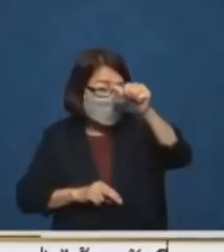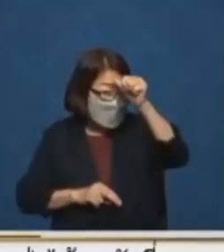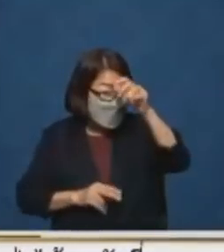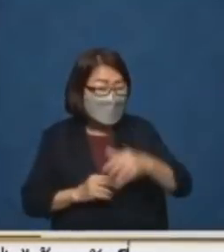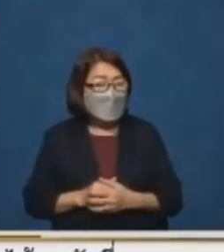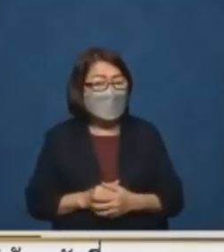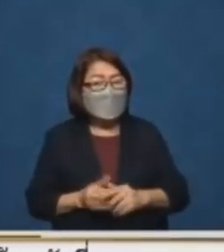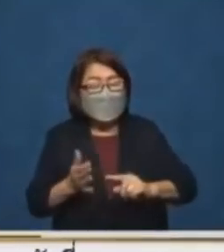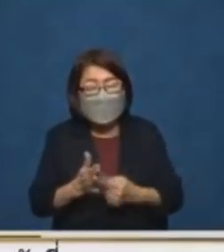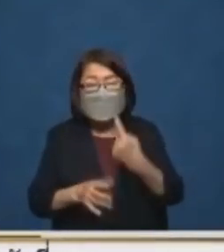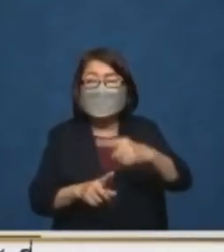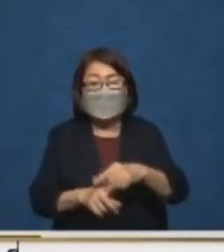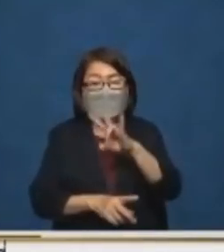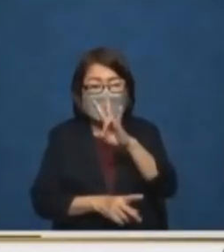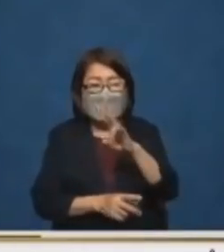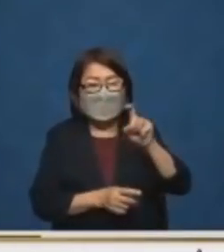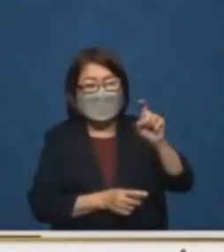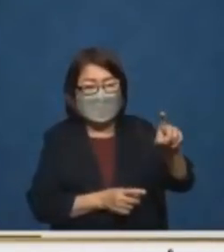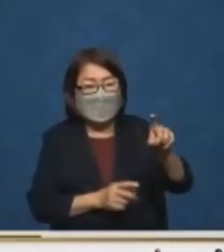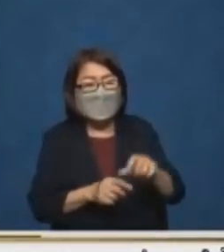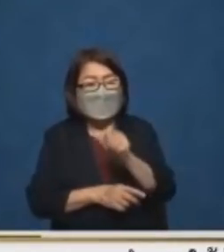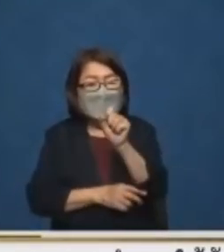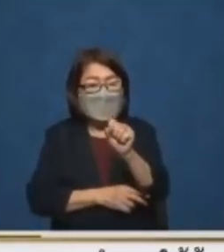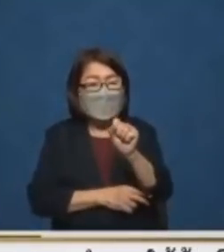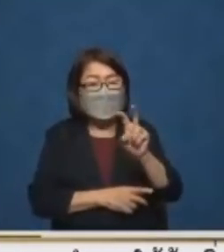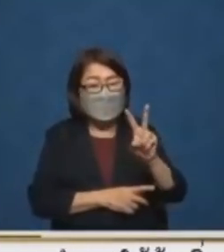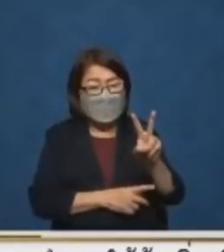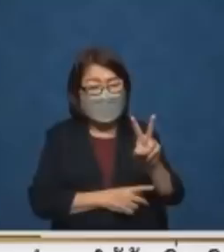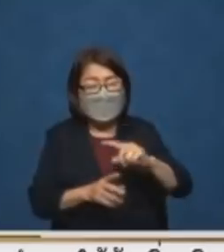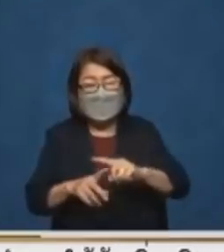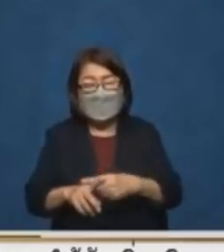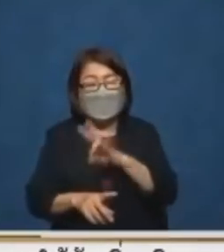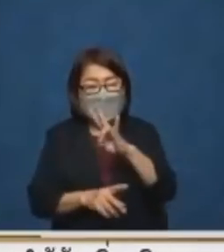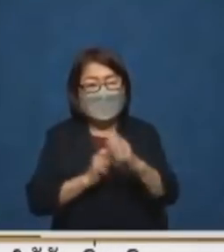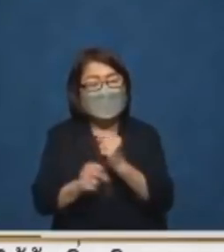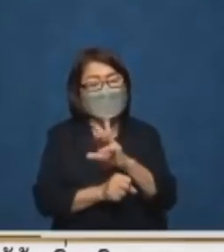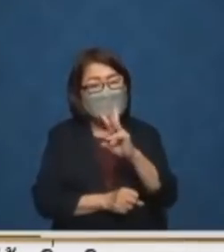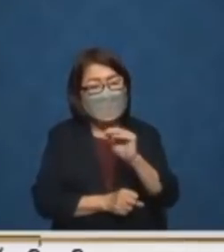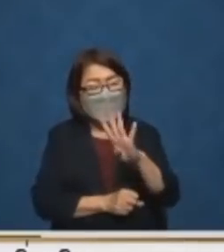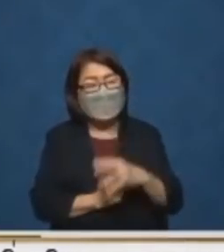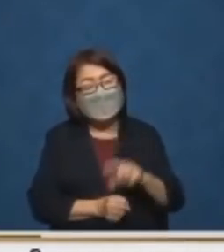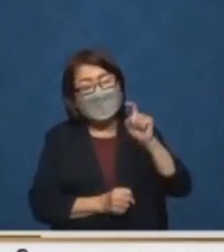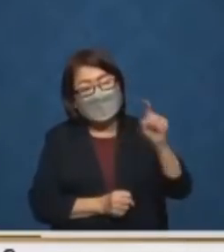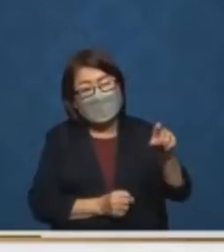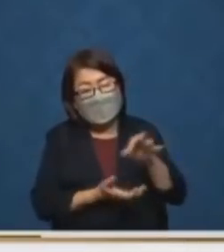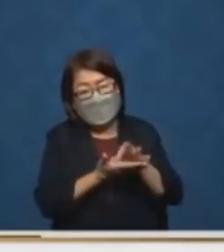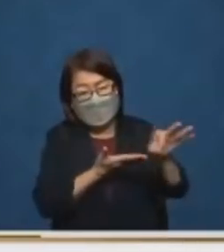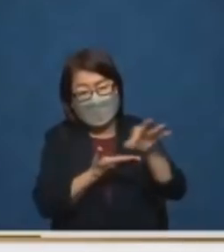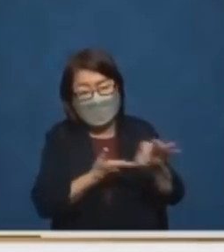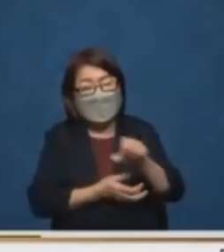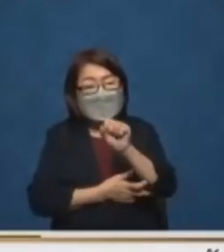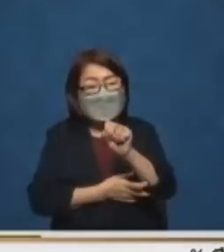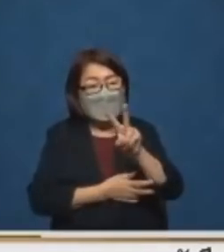กระดักดากักดาคม 2,564ท่านซื้อวัคซีนชิน OVEC 10.